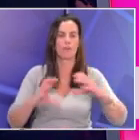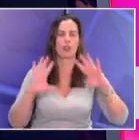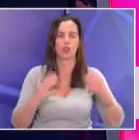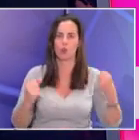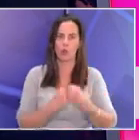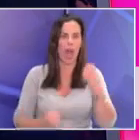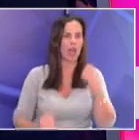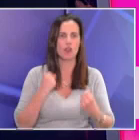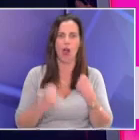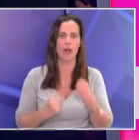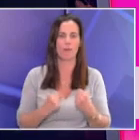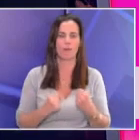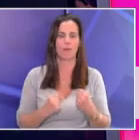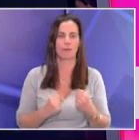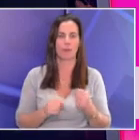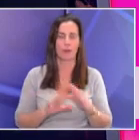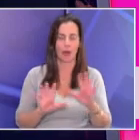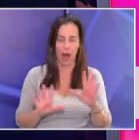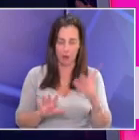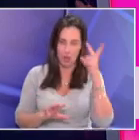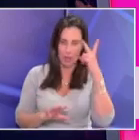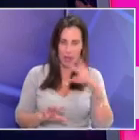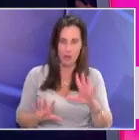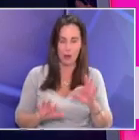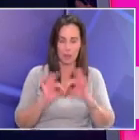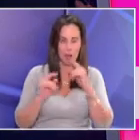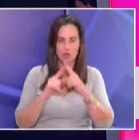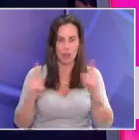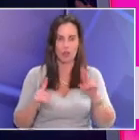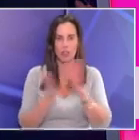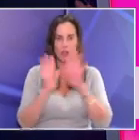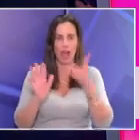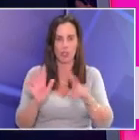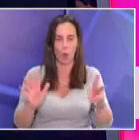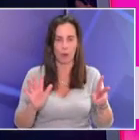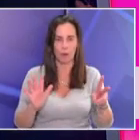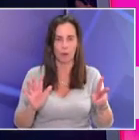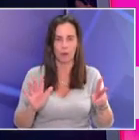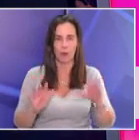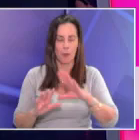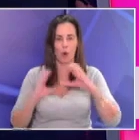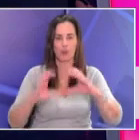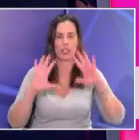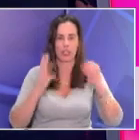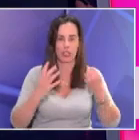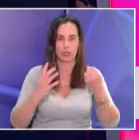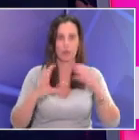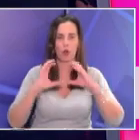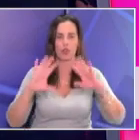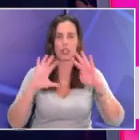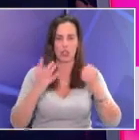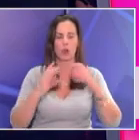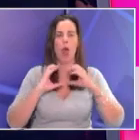תאונה קטלנית מאוד. רק לשם פרופורציות, מתחילת שנה יש לנו 19 הרוגים בכל כביש 90. כביש 90